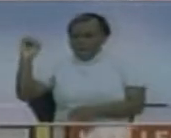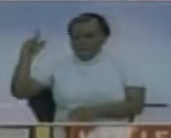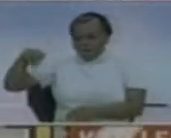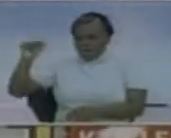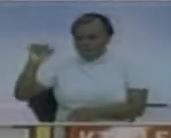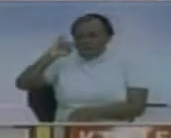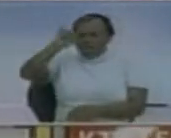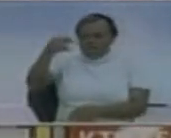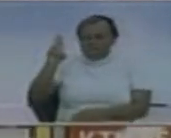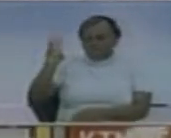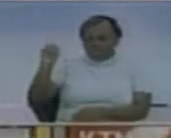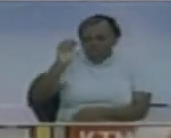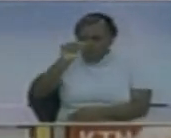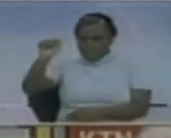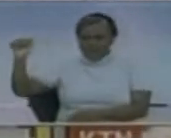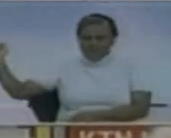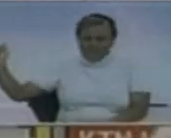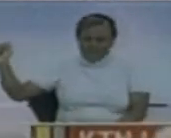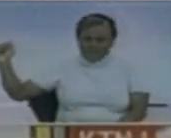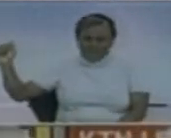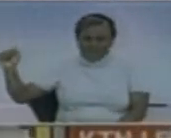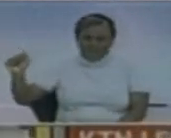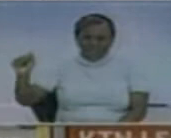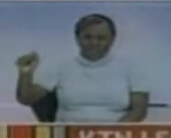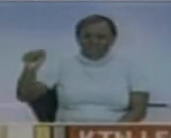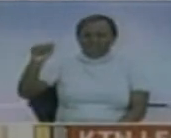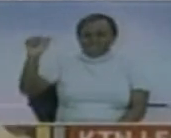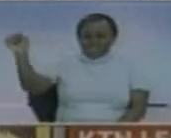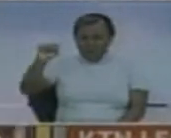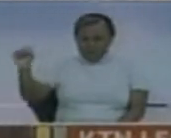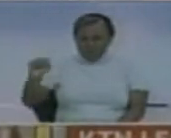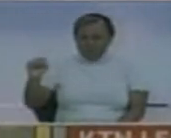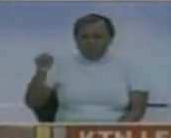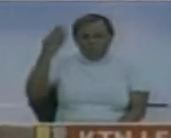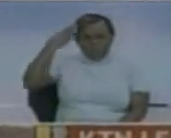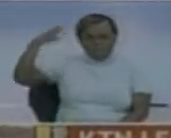Hassan Juma, Sao Paulo, Brazil.